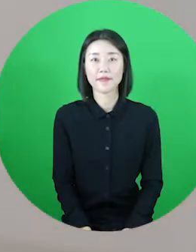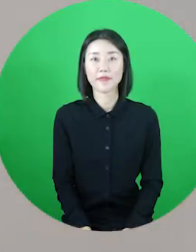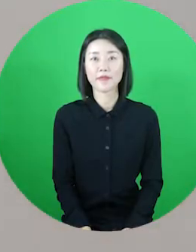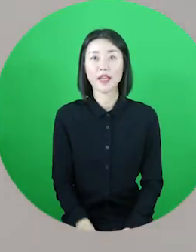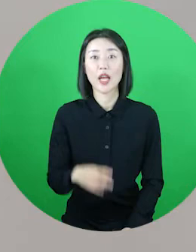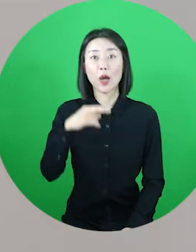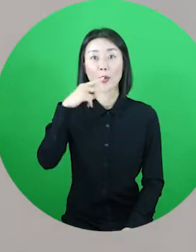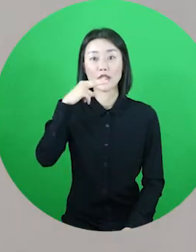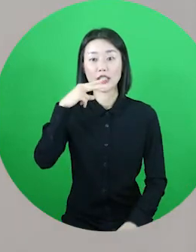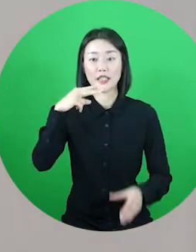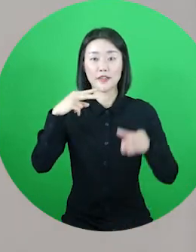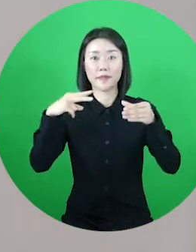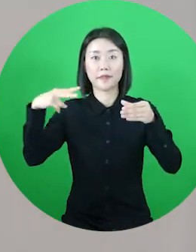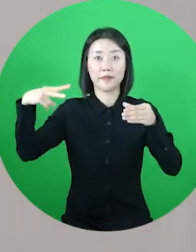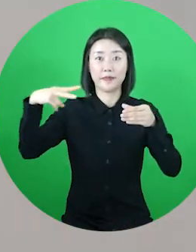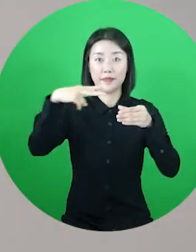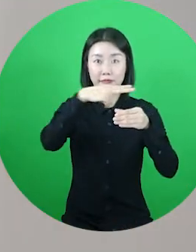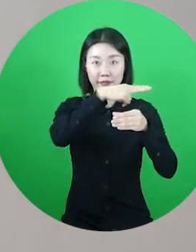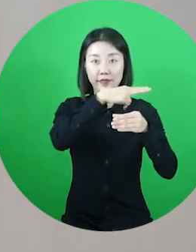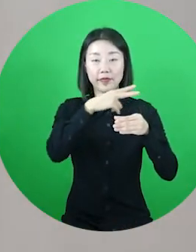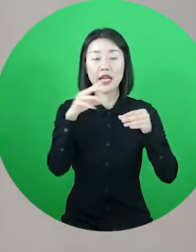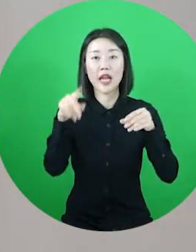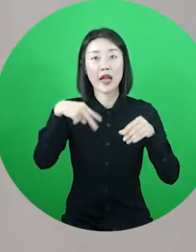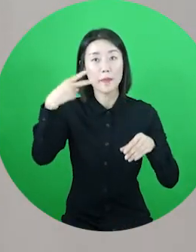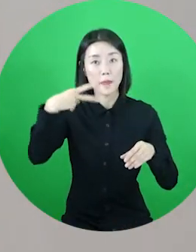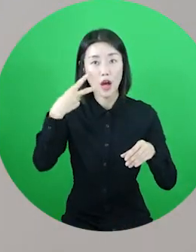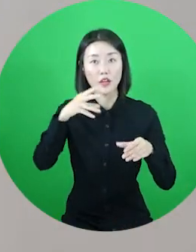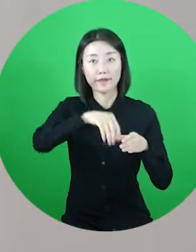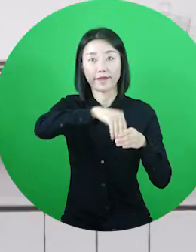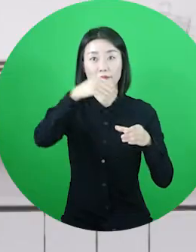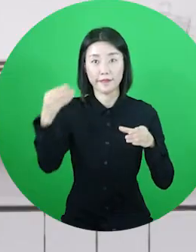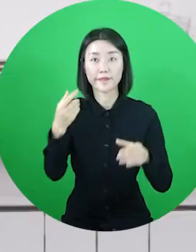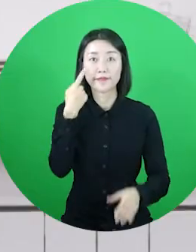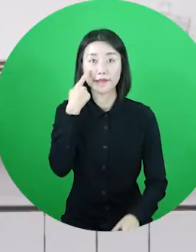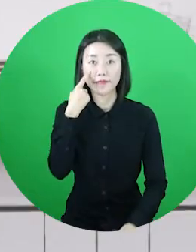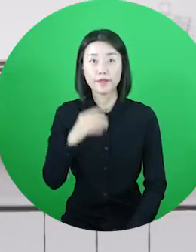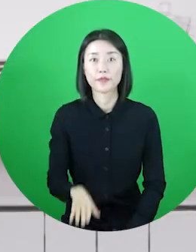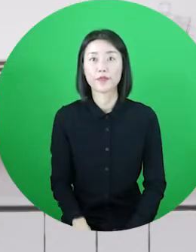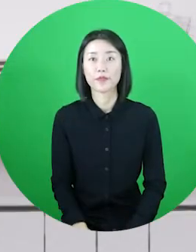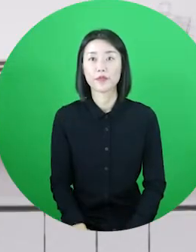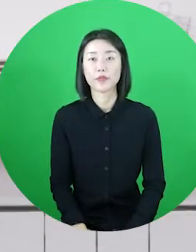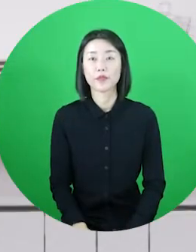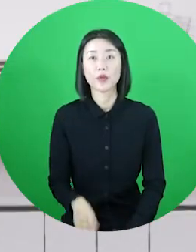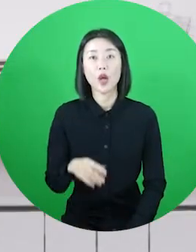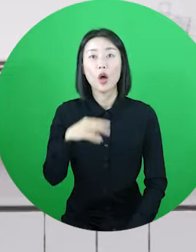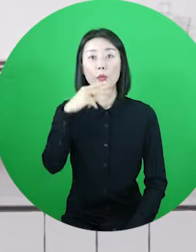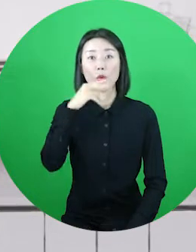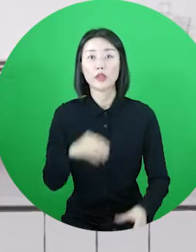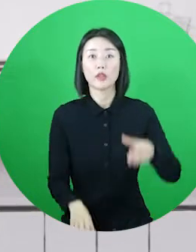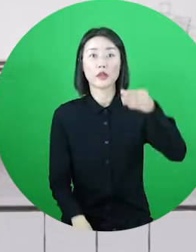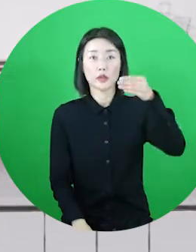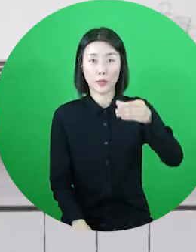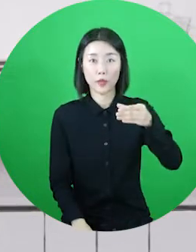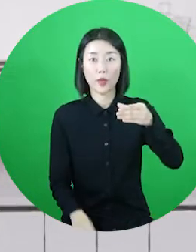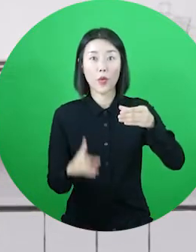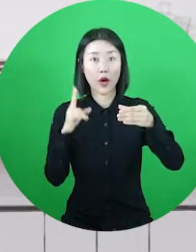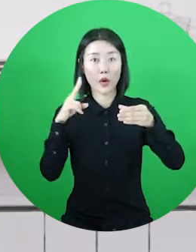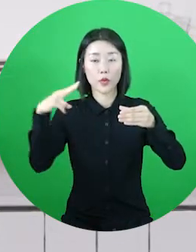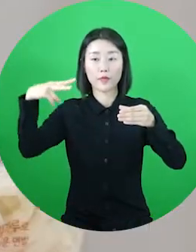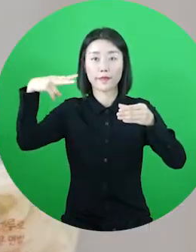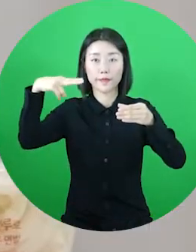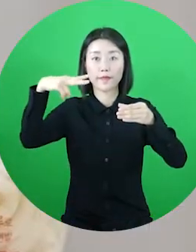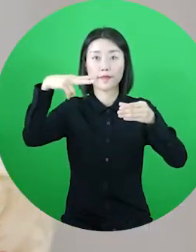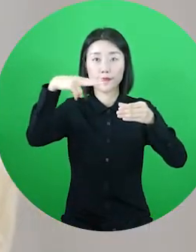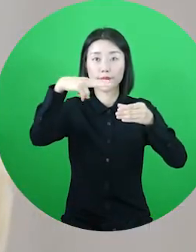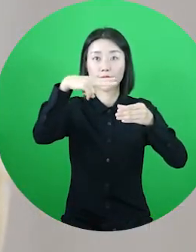봉지의 윗부분을 가위로 잘라서 우동을 꺼내줄게요. 가위의 칼날 부분이 날카롭기 때문에 손을